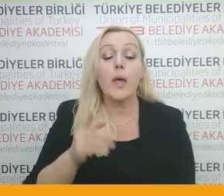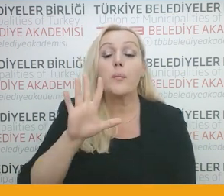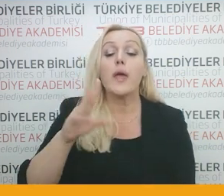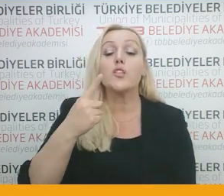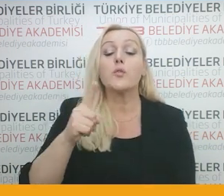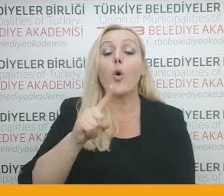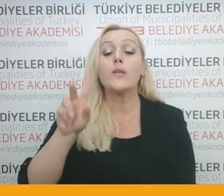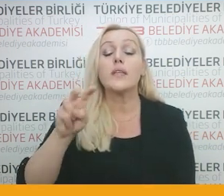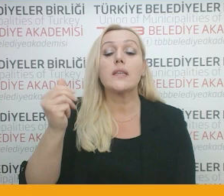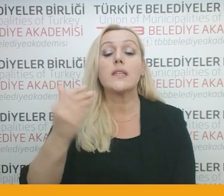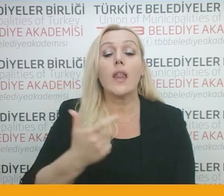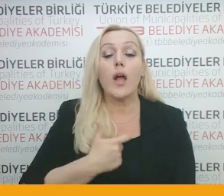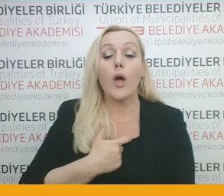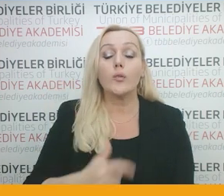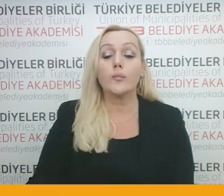5018.